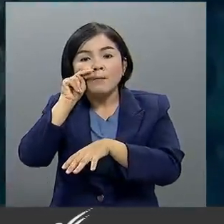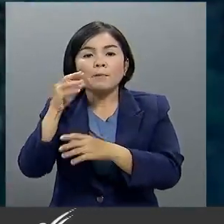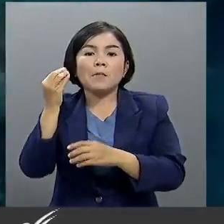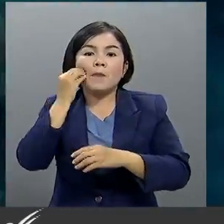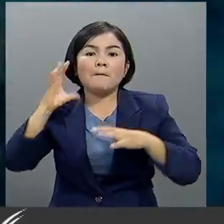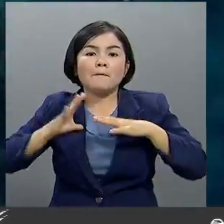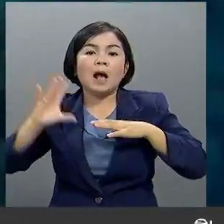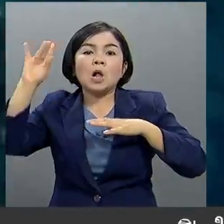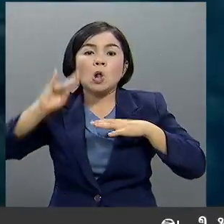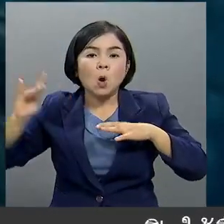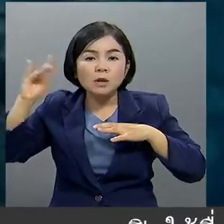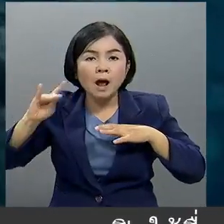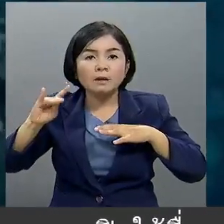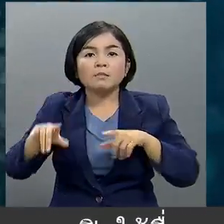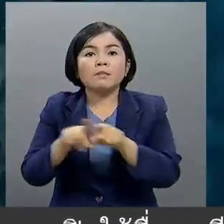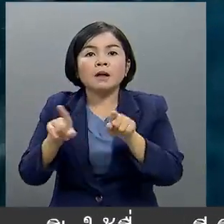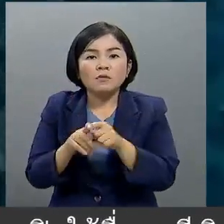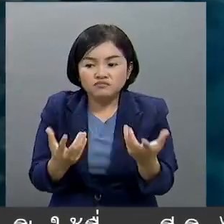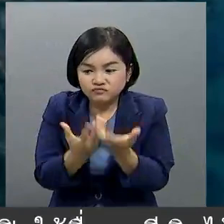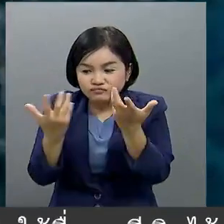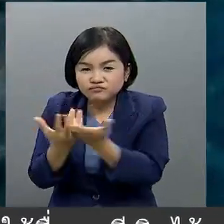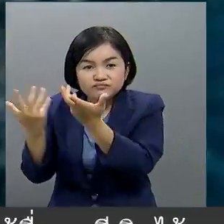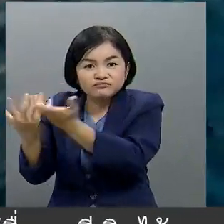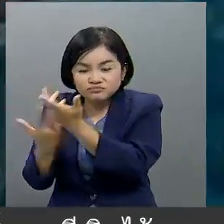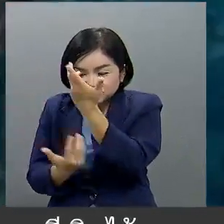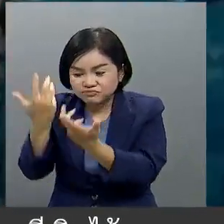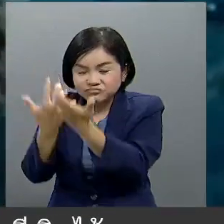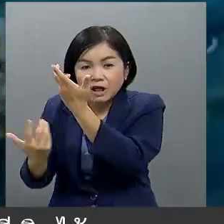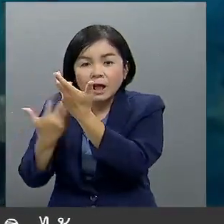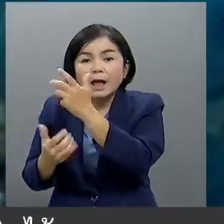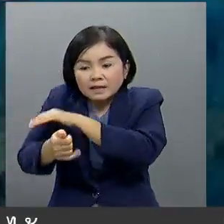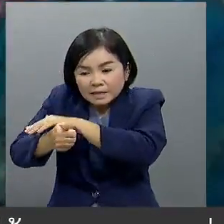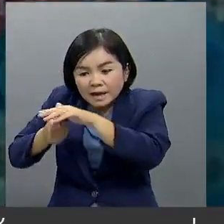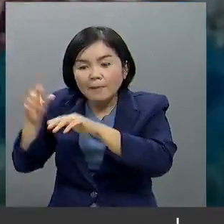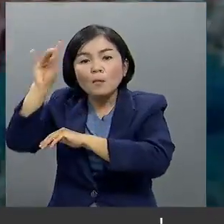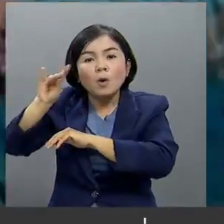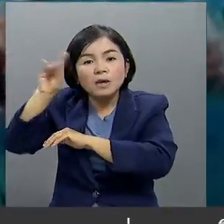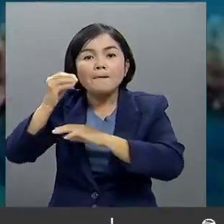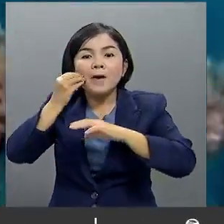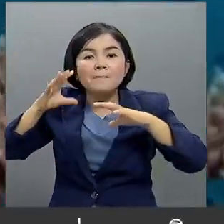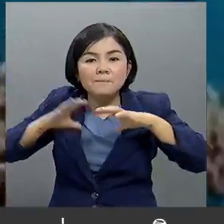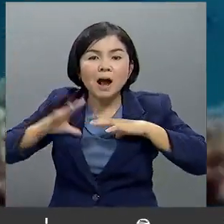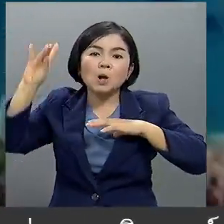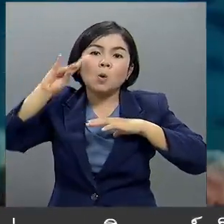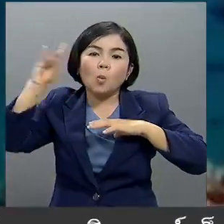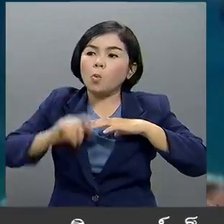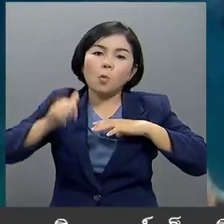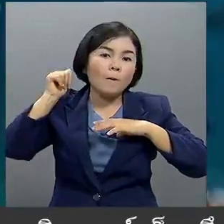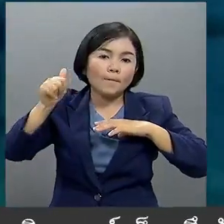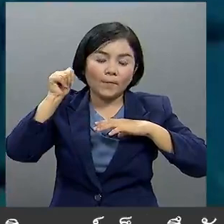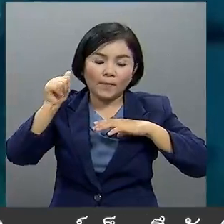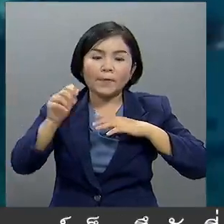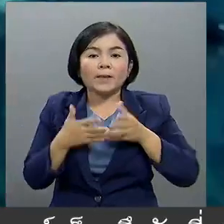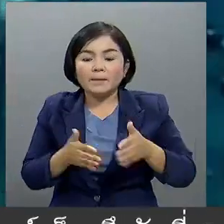มสมบูรณ์และสวยงามก็ทำให้เป็นที่อยู่อาศัยของสัตว์ทะเลเป็นจำนวนมากก็คือระบบนิเวศดีมากนั่นเอง ระบบนิเวศดีดูน้ำแบบ